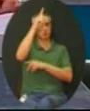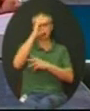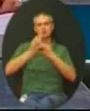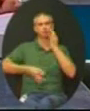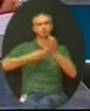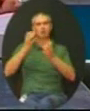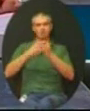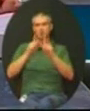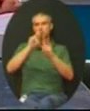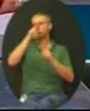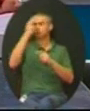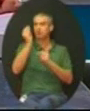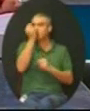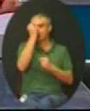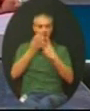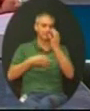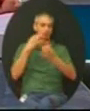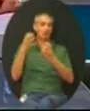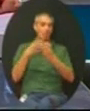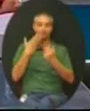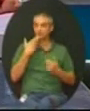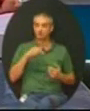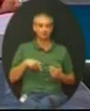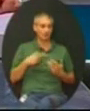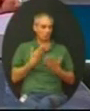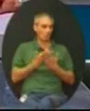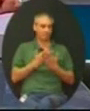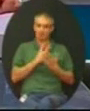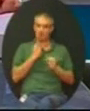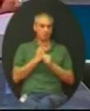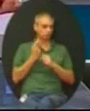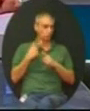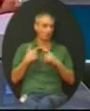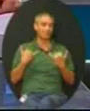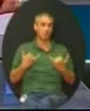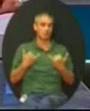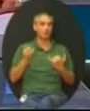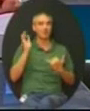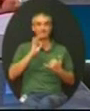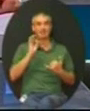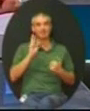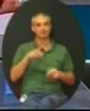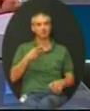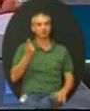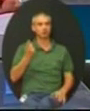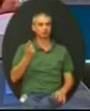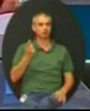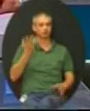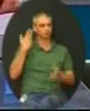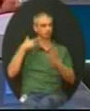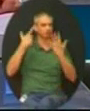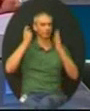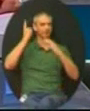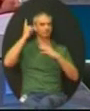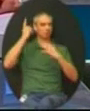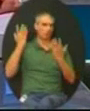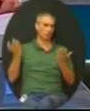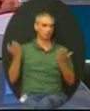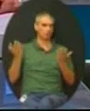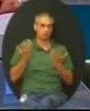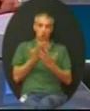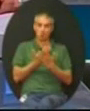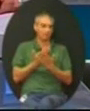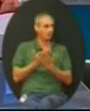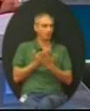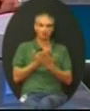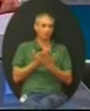ועל שמאל, כמו שווייץ, על כל דבר. במדינת ישראל, העובדה שלא הלכו עד היום למשאל עם, ובכל זאת יש לנו איזשהו עבר של 70 שנה כמעט, העובדה